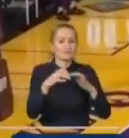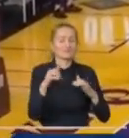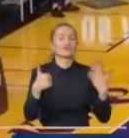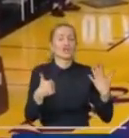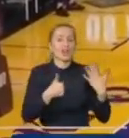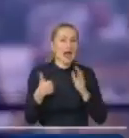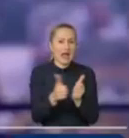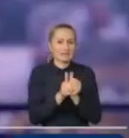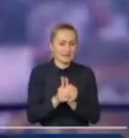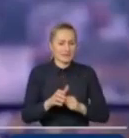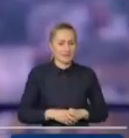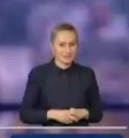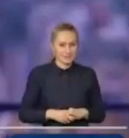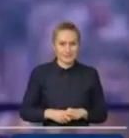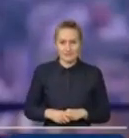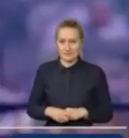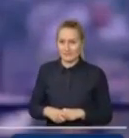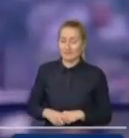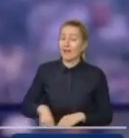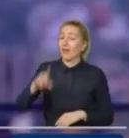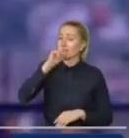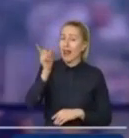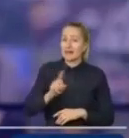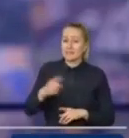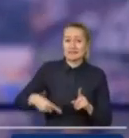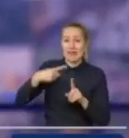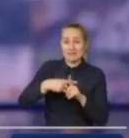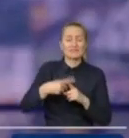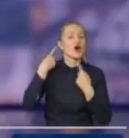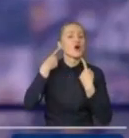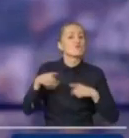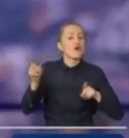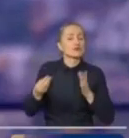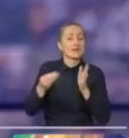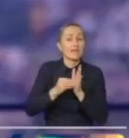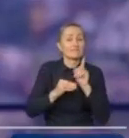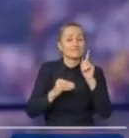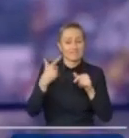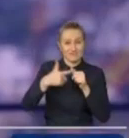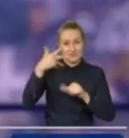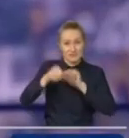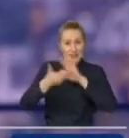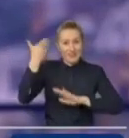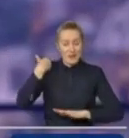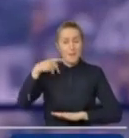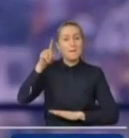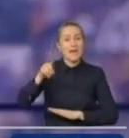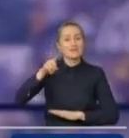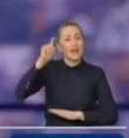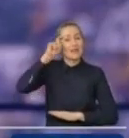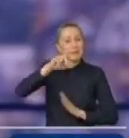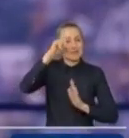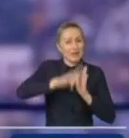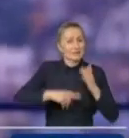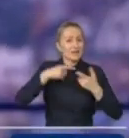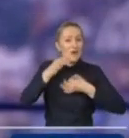asyst. W Teleekspresie Ekstra czas na informacje muzyczne. 25 lat temu na pierwsze miejsce niemieckiej listy przebojów wskoczył utwór